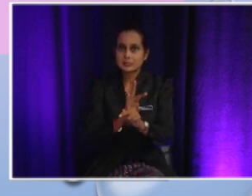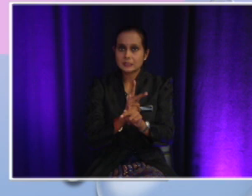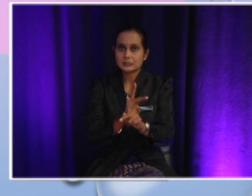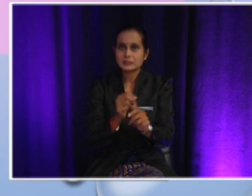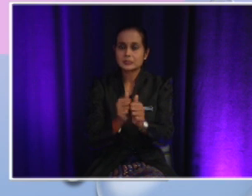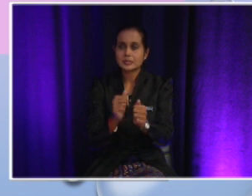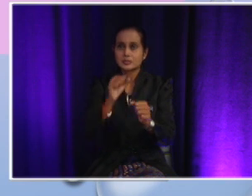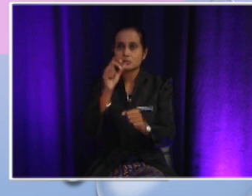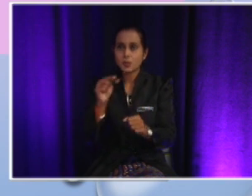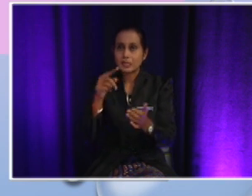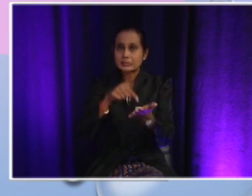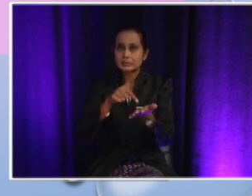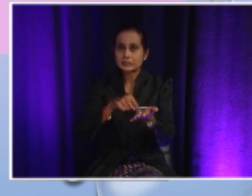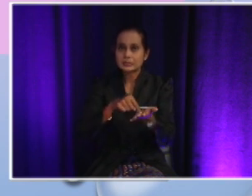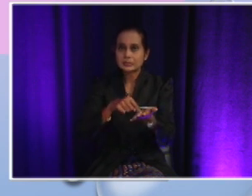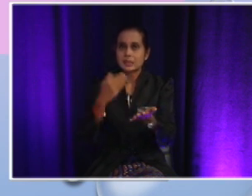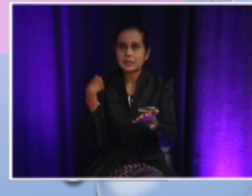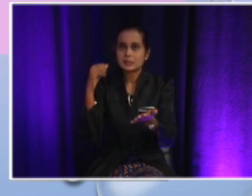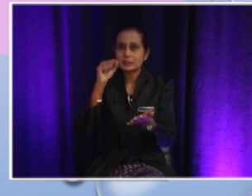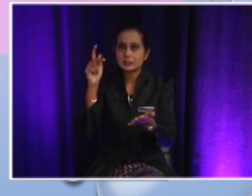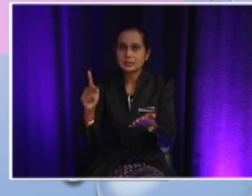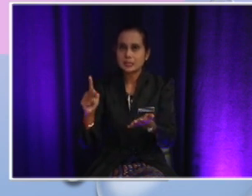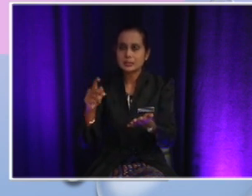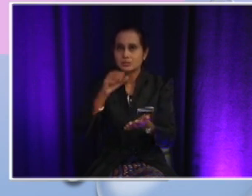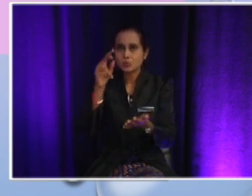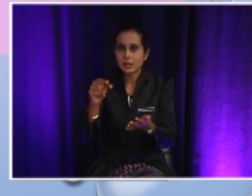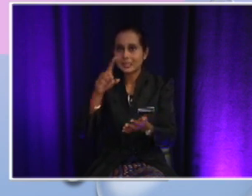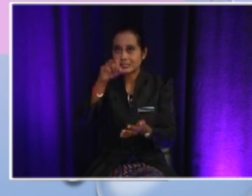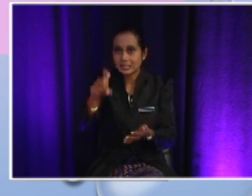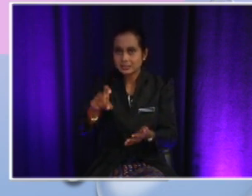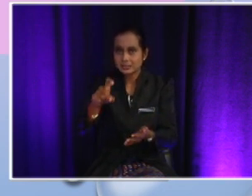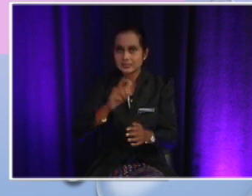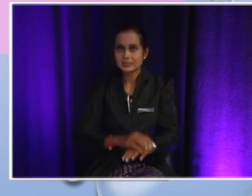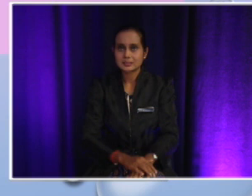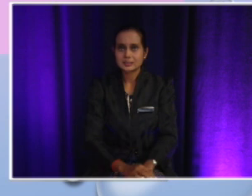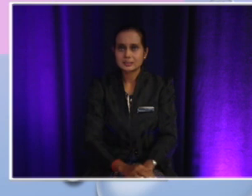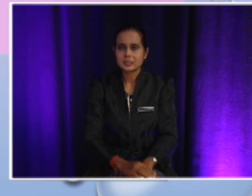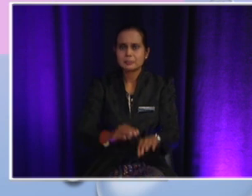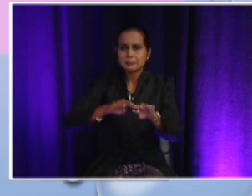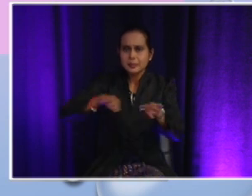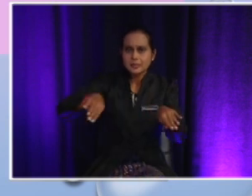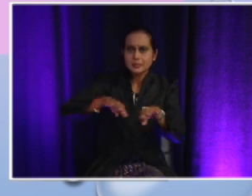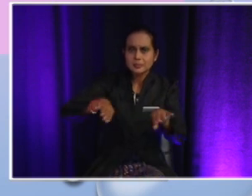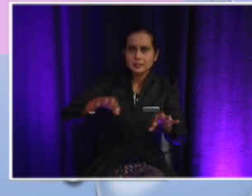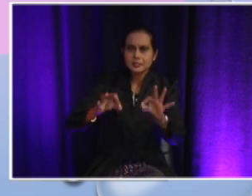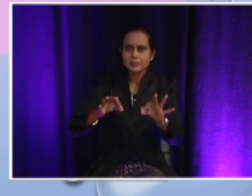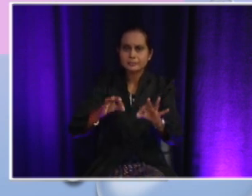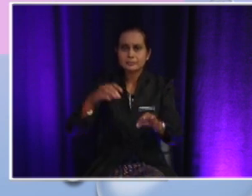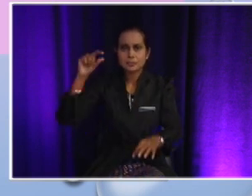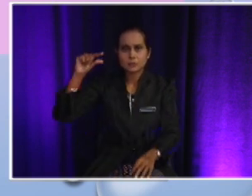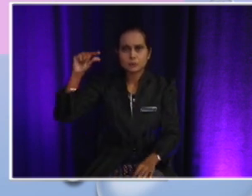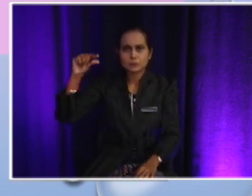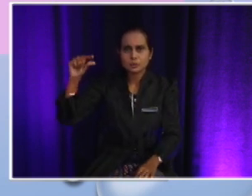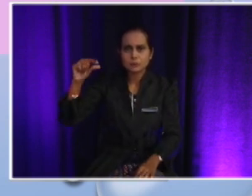begini. Okey, adakah soalan ditanya untuk ada beza ni. Kalau suis tertutup, kalau suis